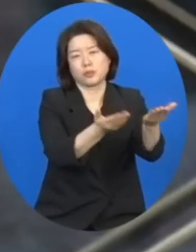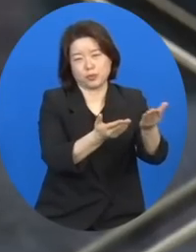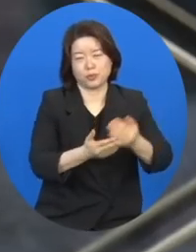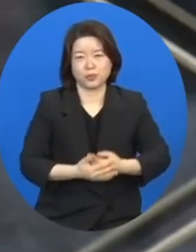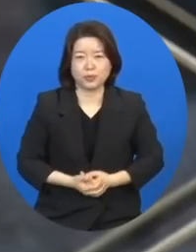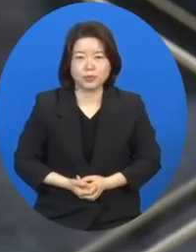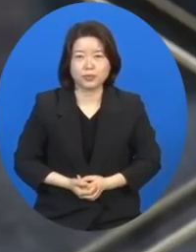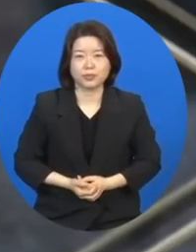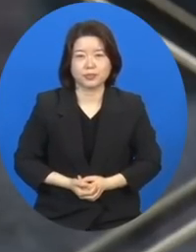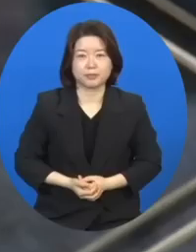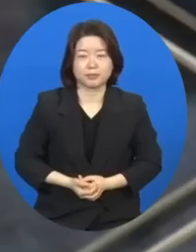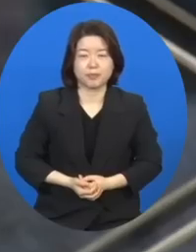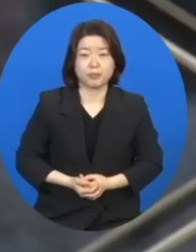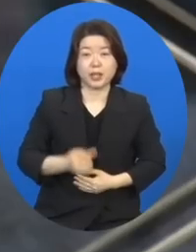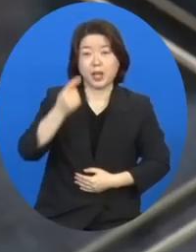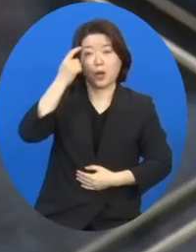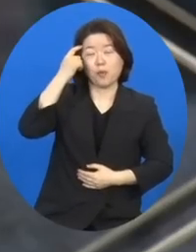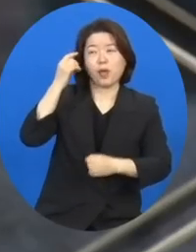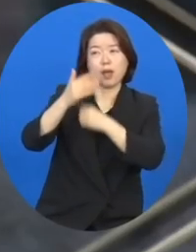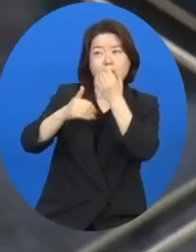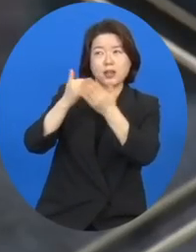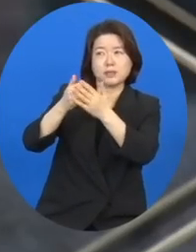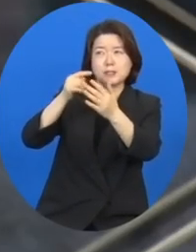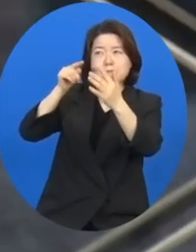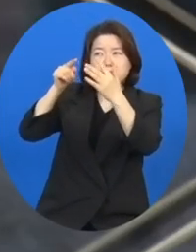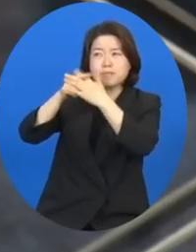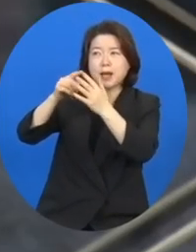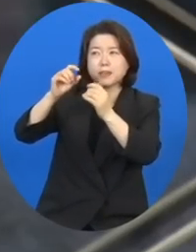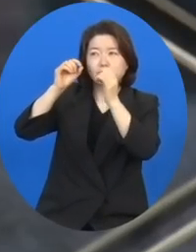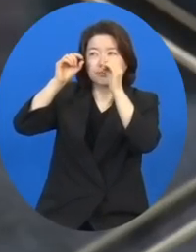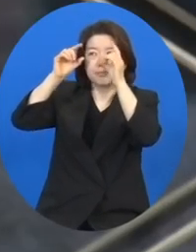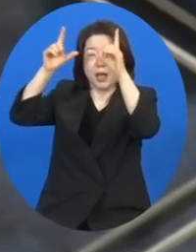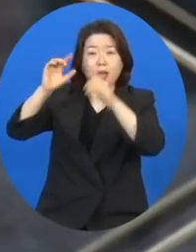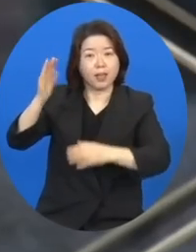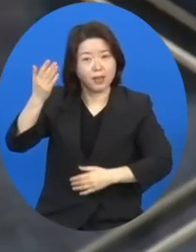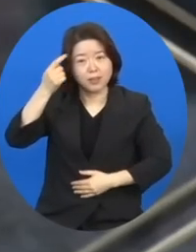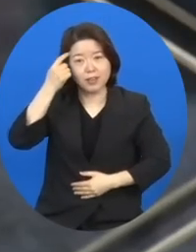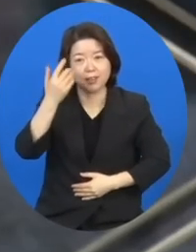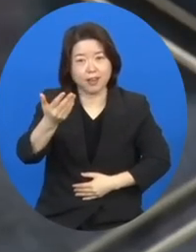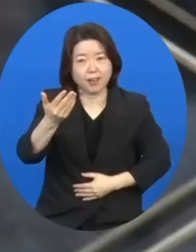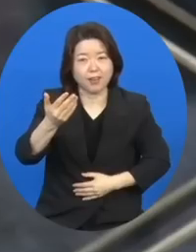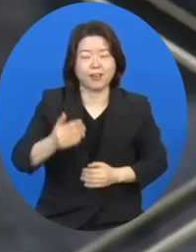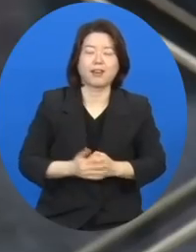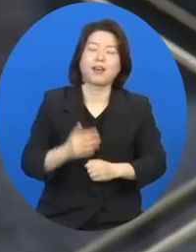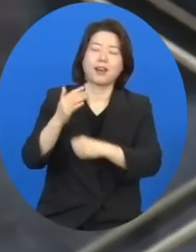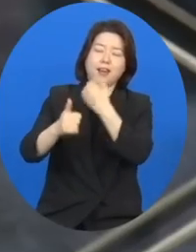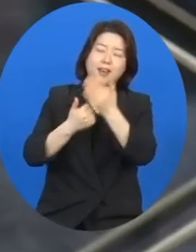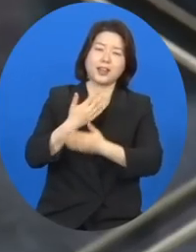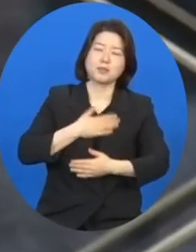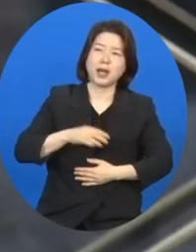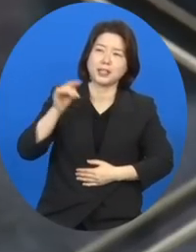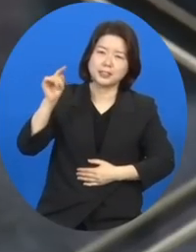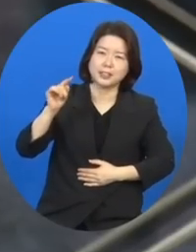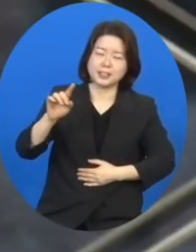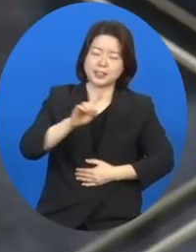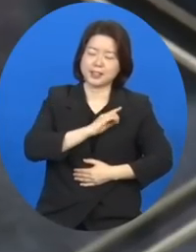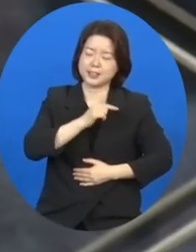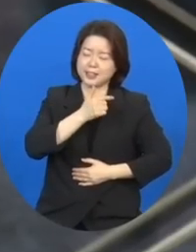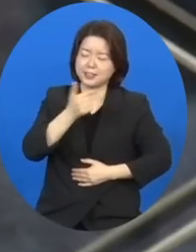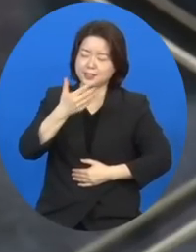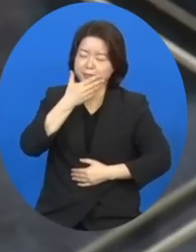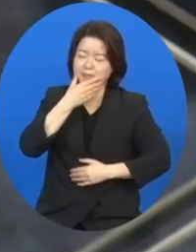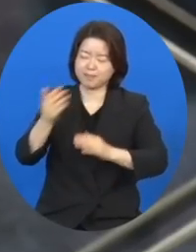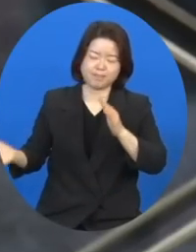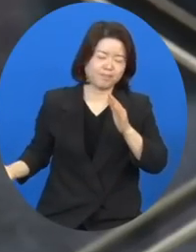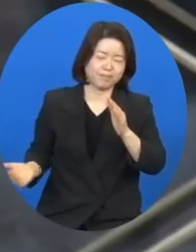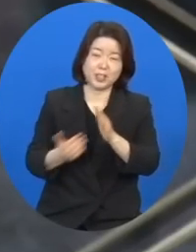것입니다. 왜 하나님을 알아야 하는가? 하나님을 아는 것이 가장 최고의 복이에요. 그분을 경험하고 그분을